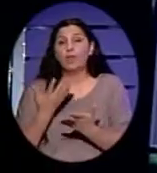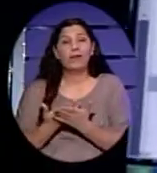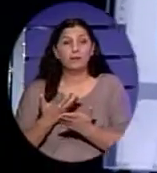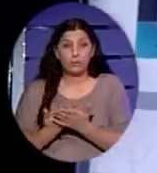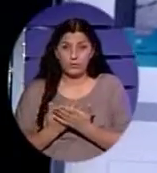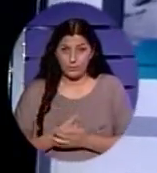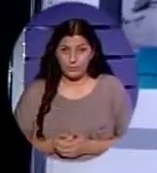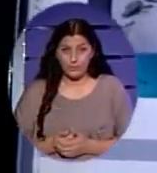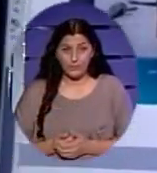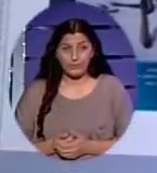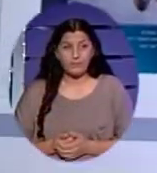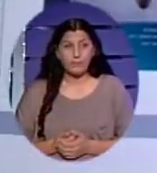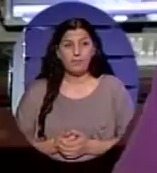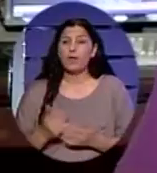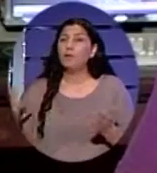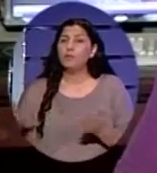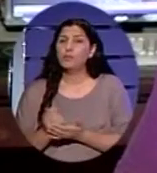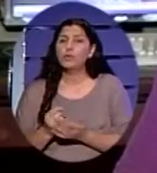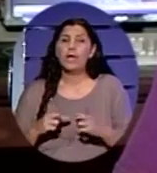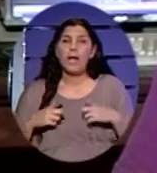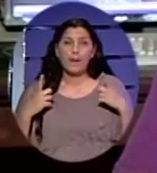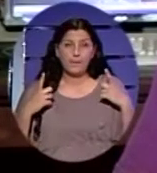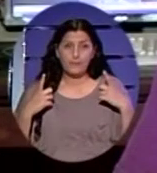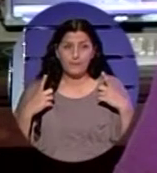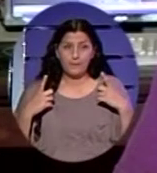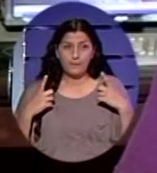הצלחתי להחיות את